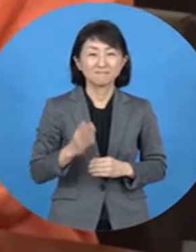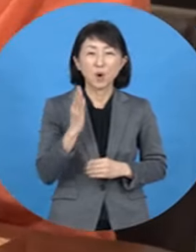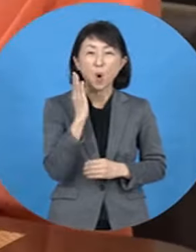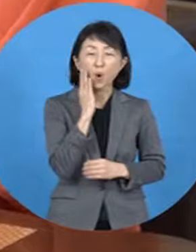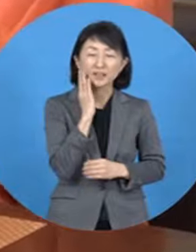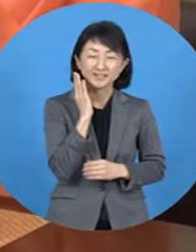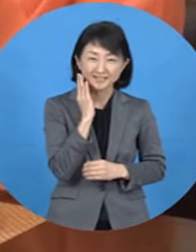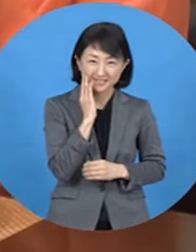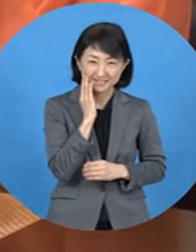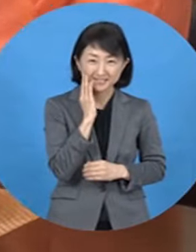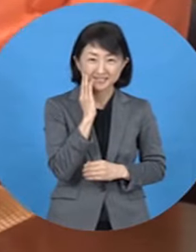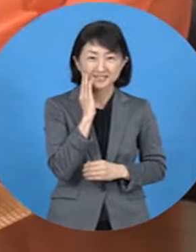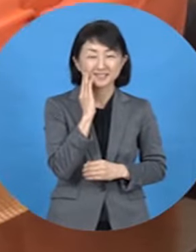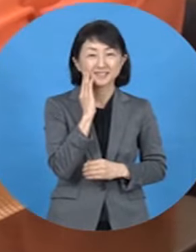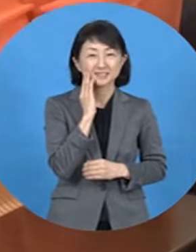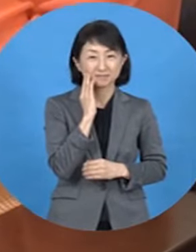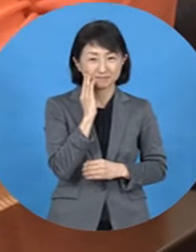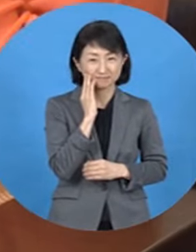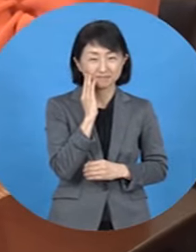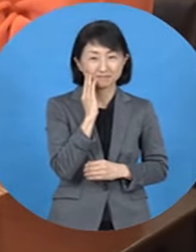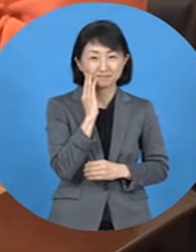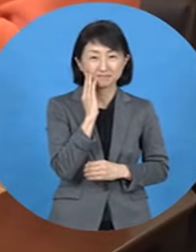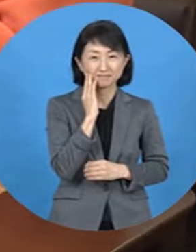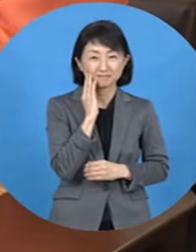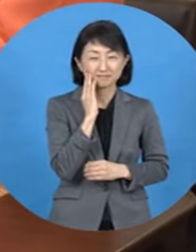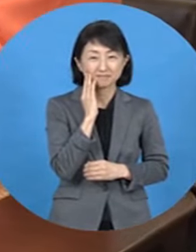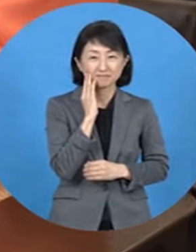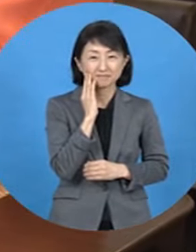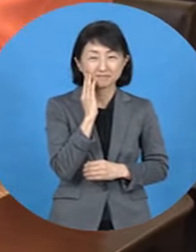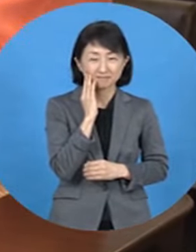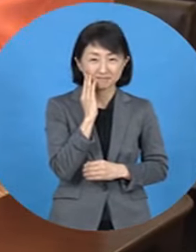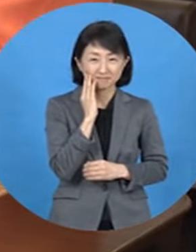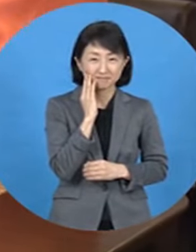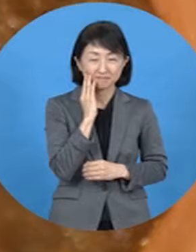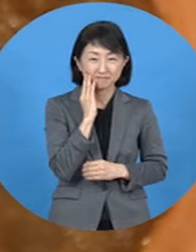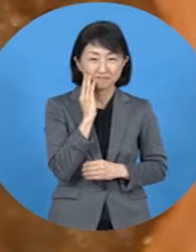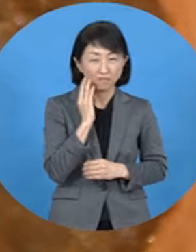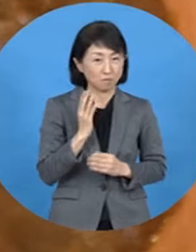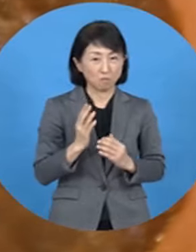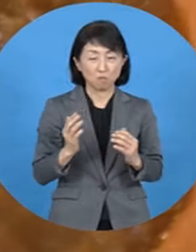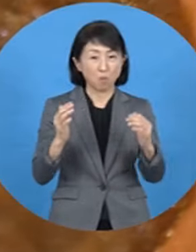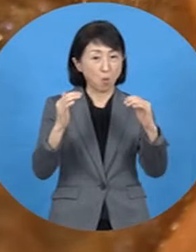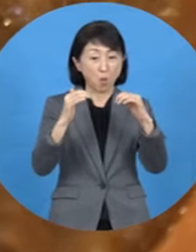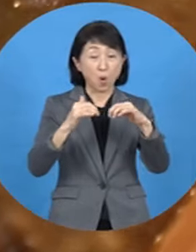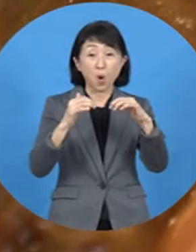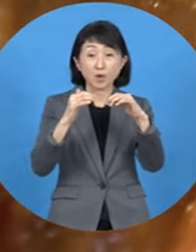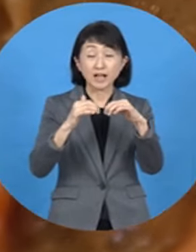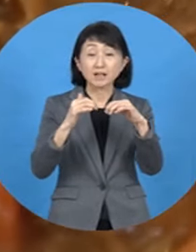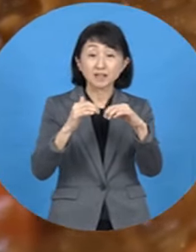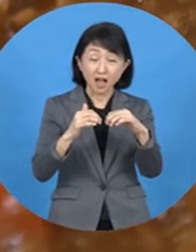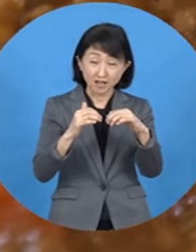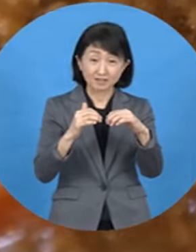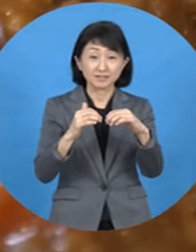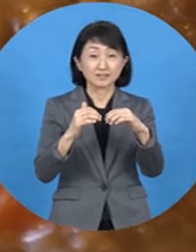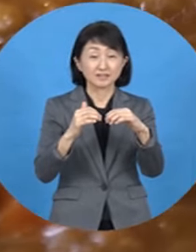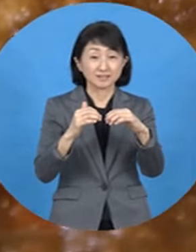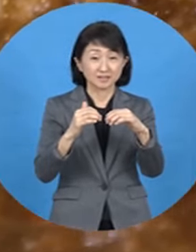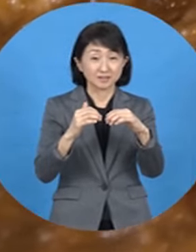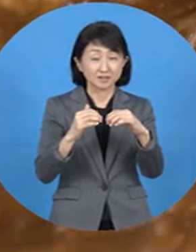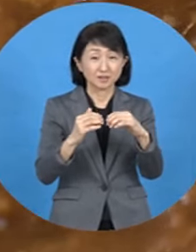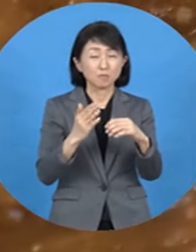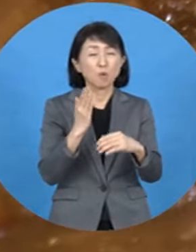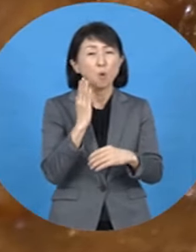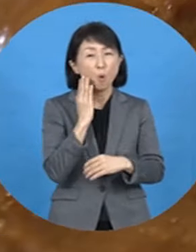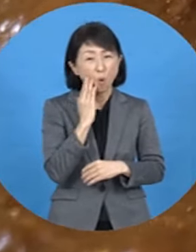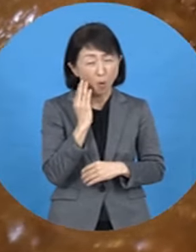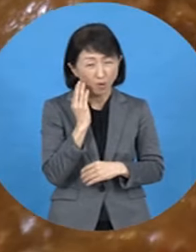うん、おいしいです。あの甘みがあるねカレーですよね。 そうですね、 あのお野菜の甘みも